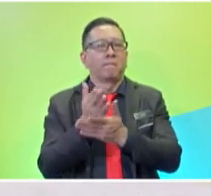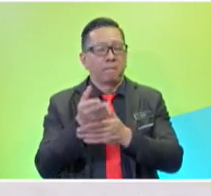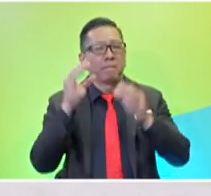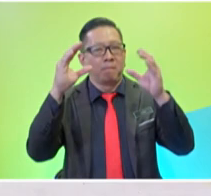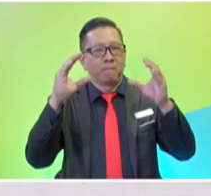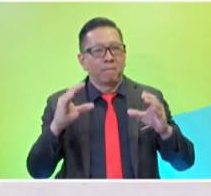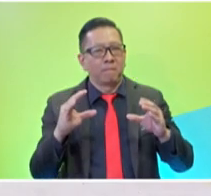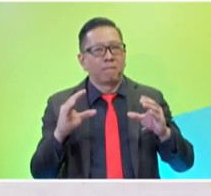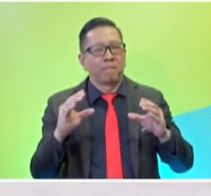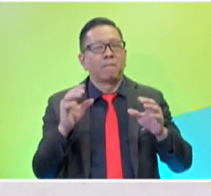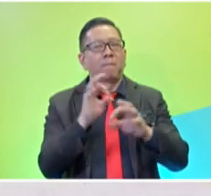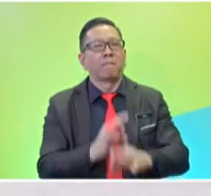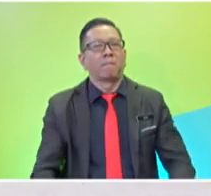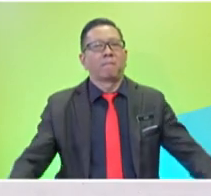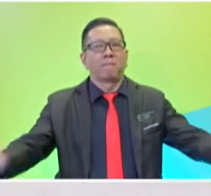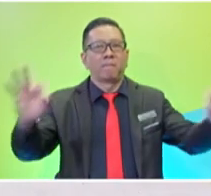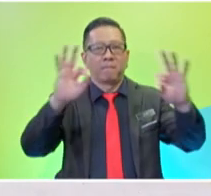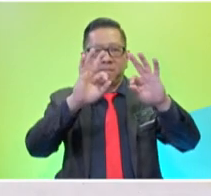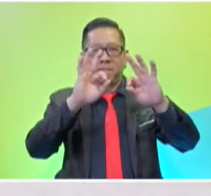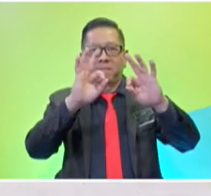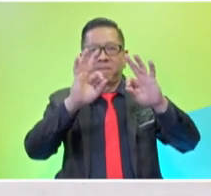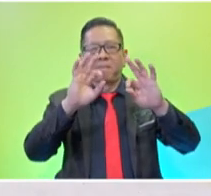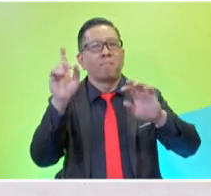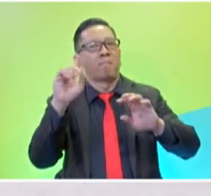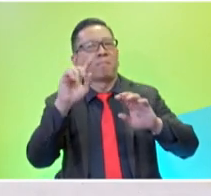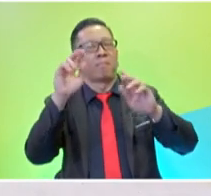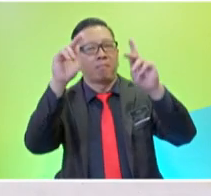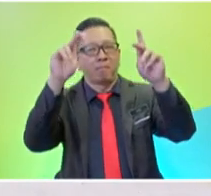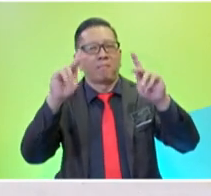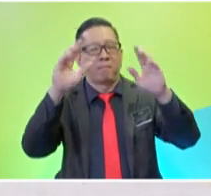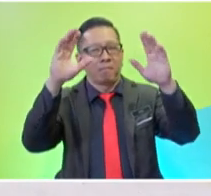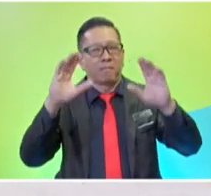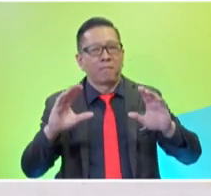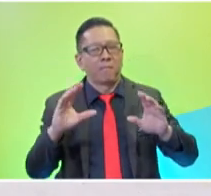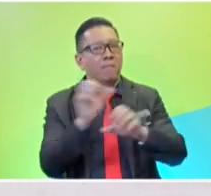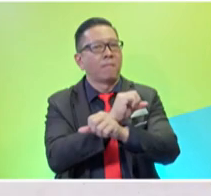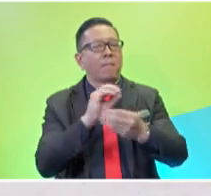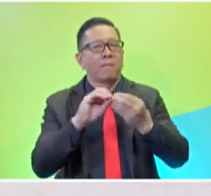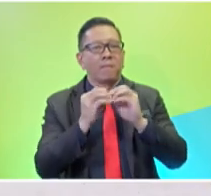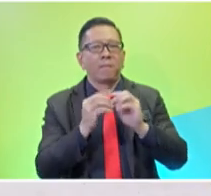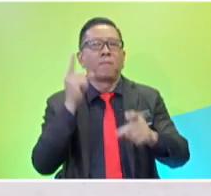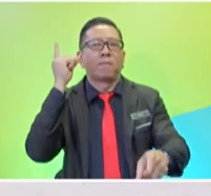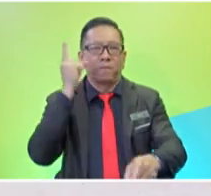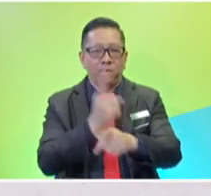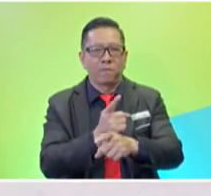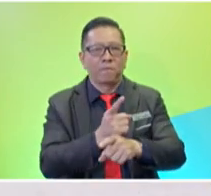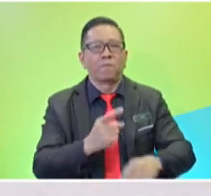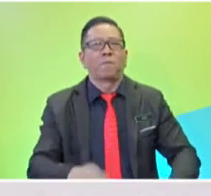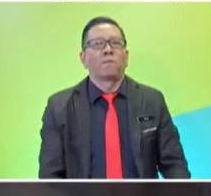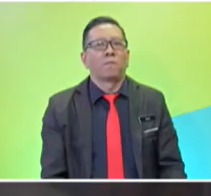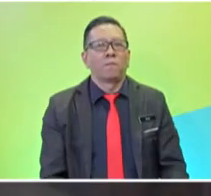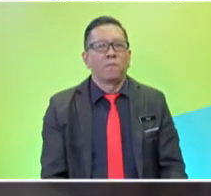yang penting ke mana-mana kaidah pun kita akan dapat nilai yang kita cari dalam suatu keadaan